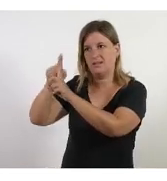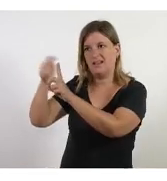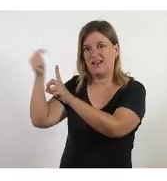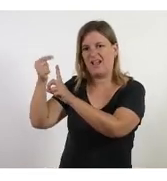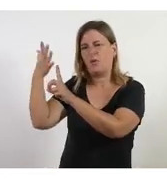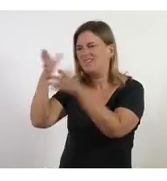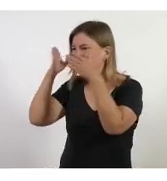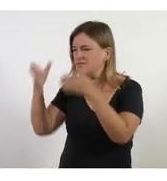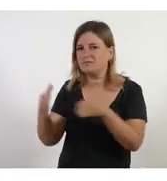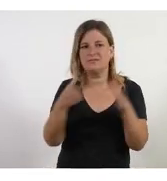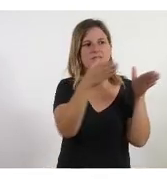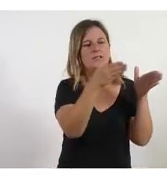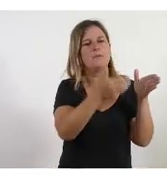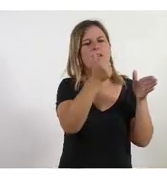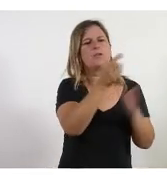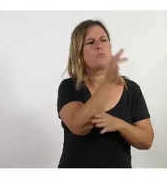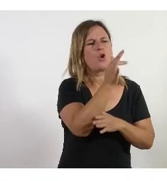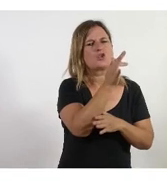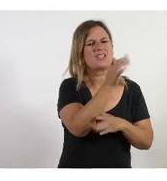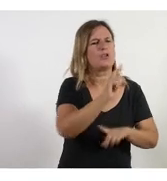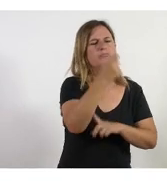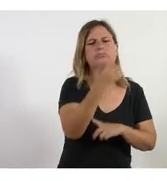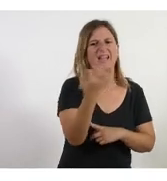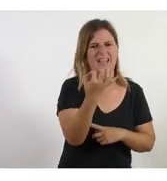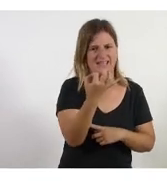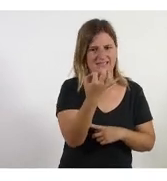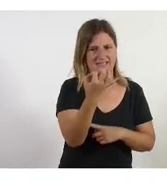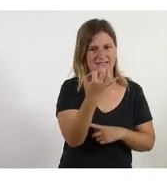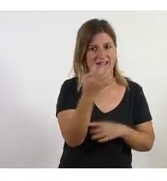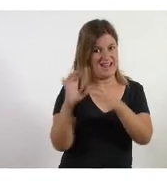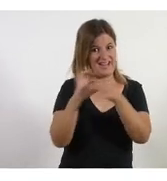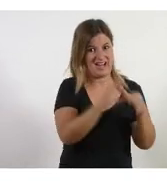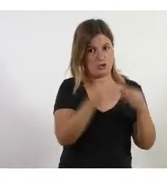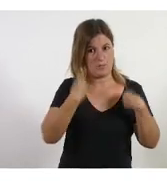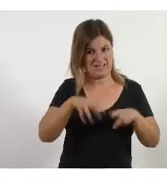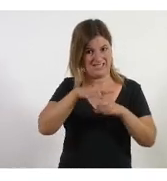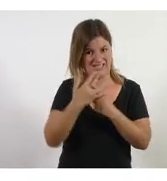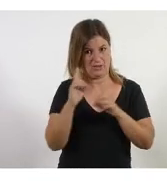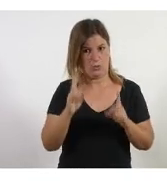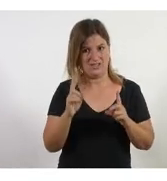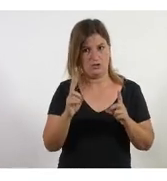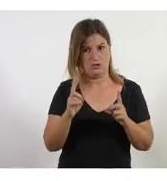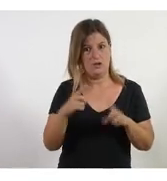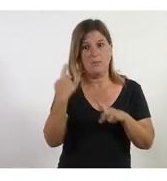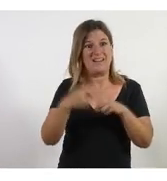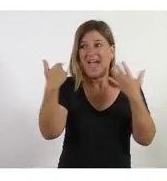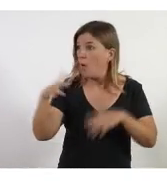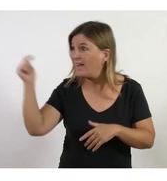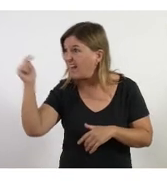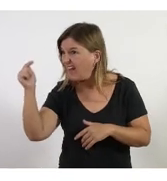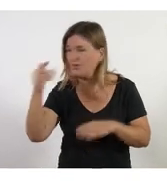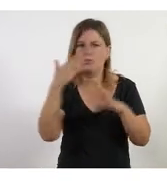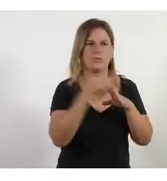tracta és de canviar el focus d'atenció i buscar aquelles coses positives que sempre hi són darrere de qualsevol